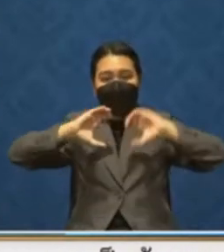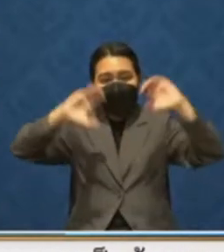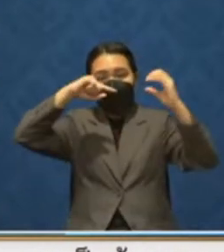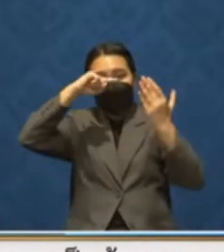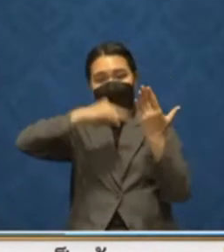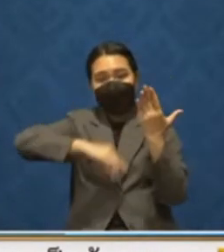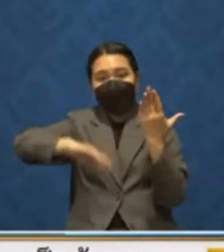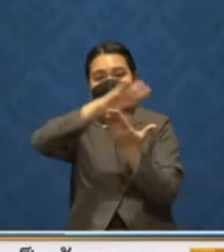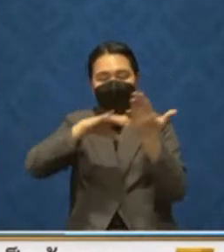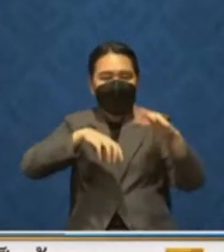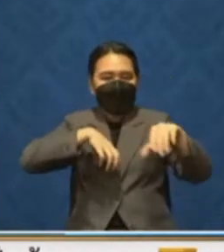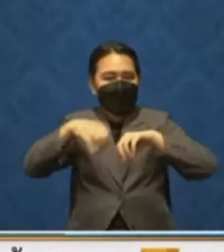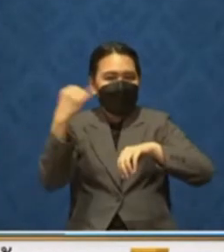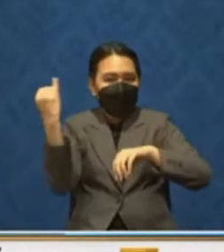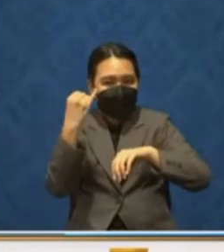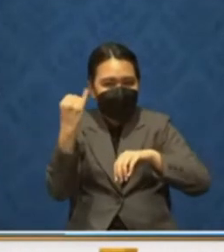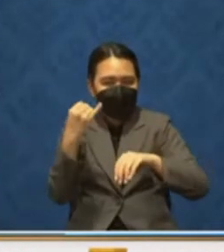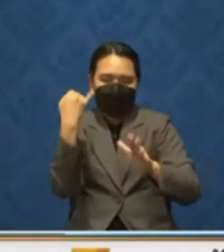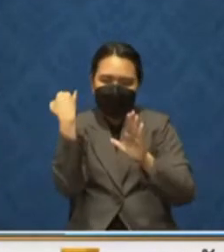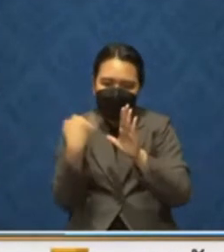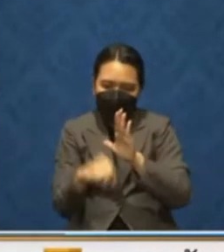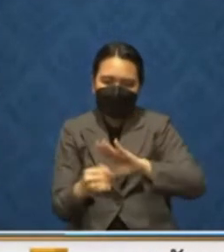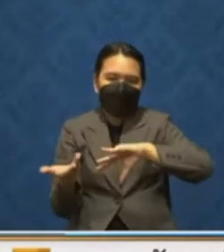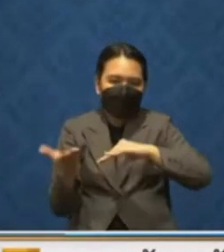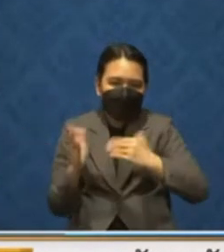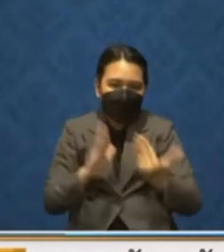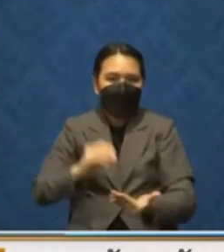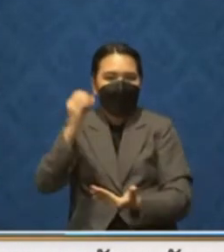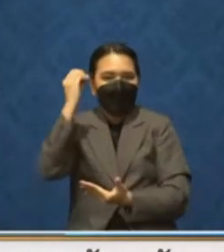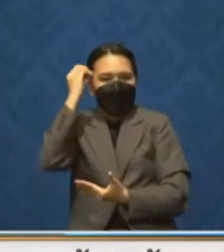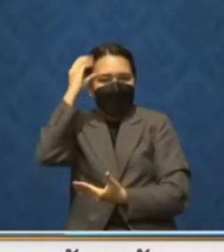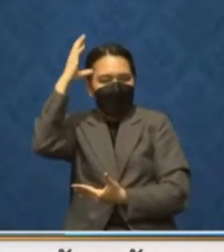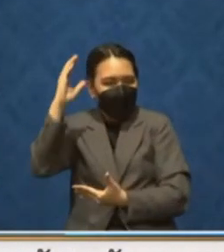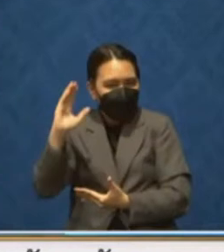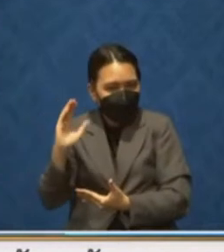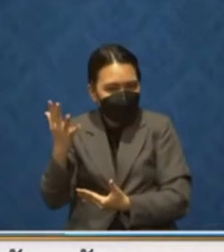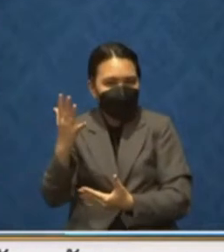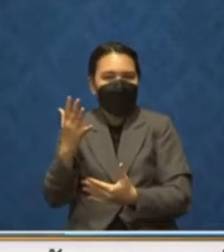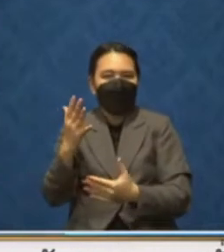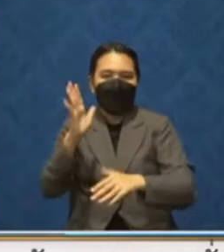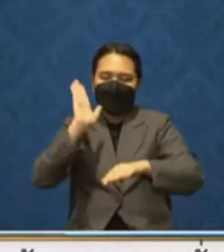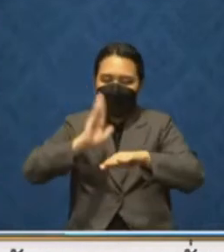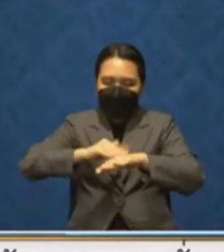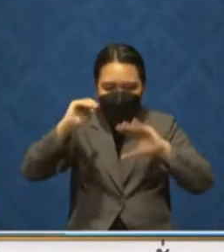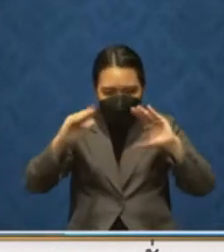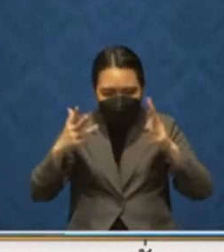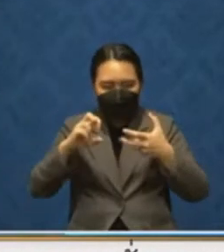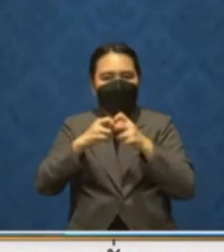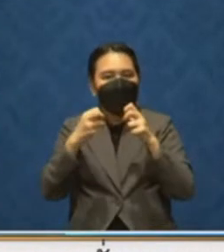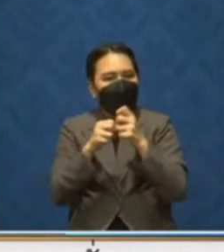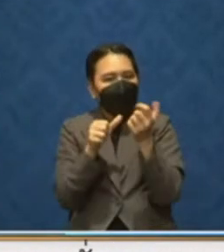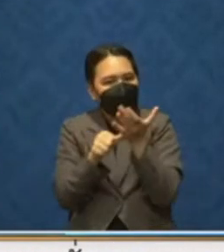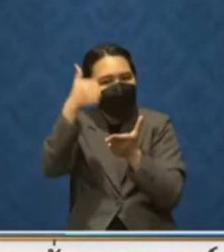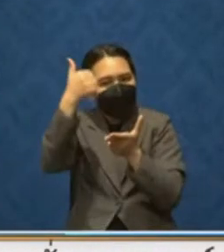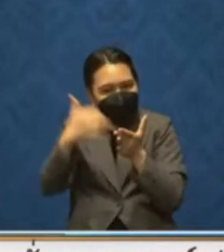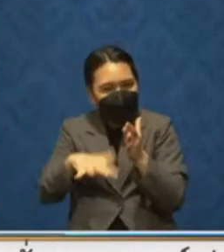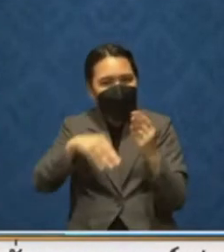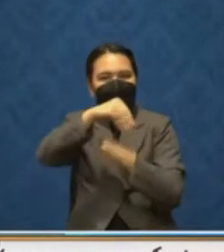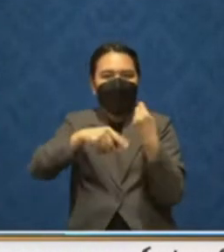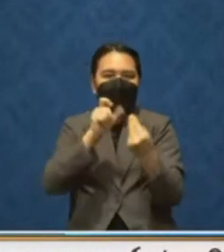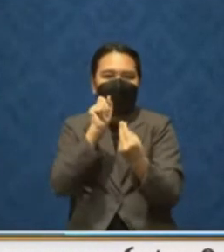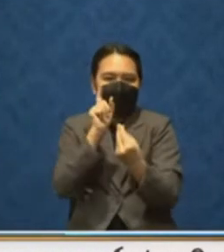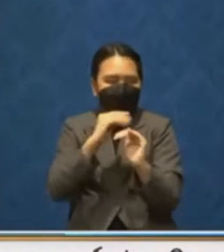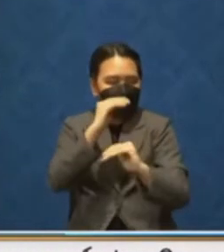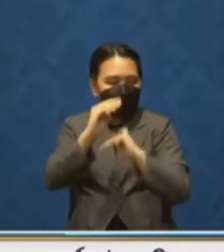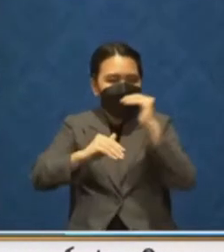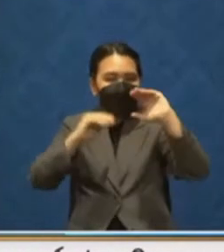นั้นผิดพลาดล้มเหลวและความรู้ความสามารถไม่สามารถแก้พัดประเทศได้ไม่ทางของเธอโตทางเศรษได้เขตสร้าง